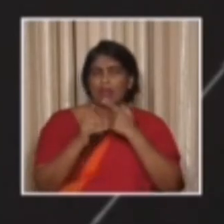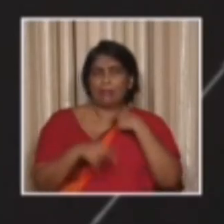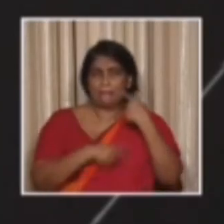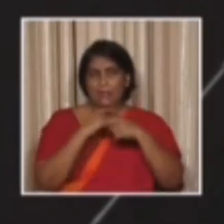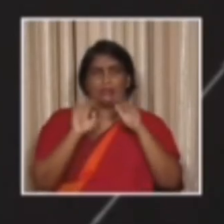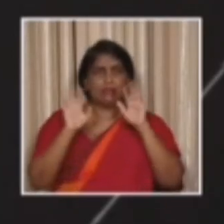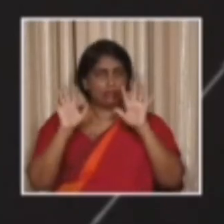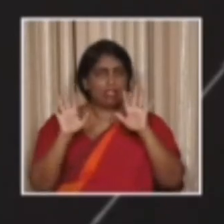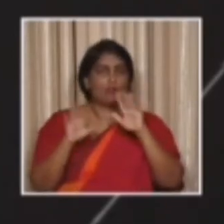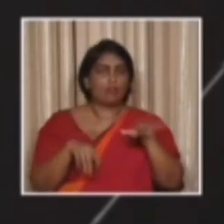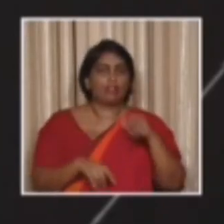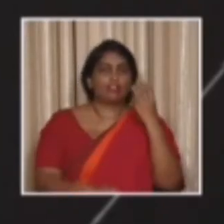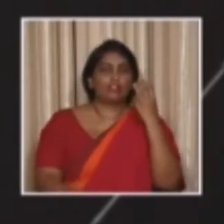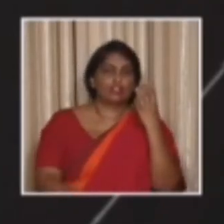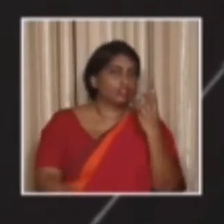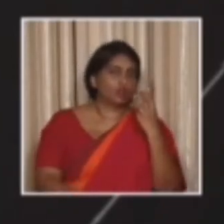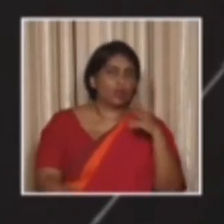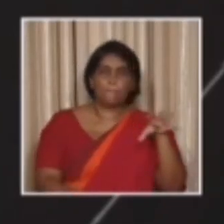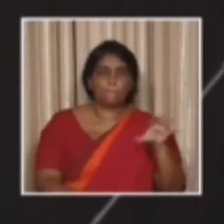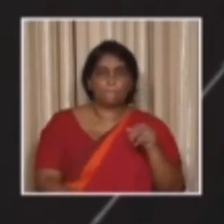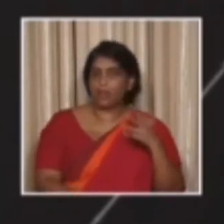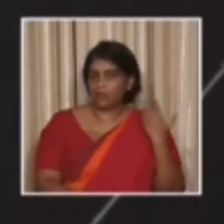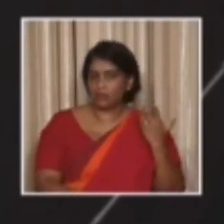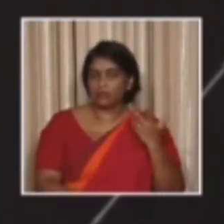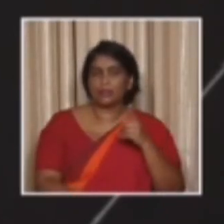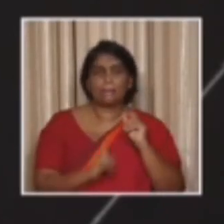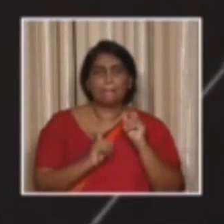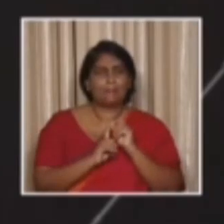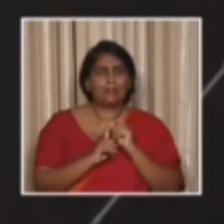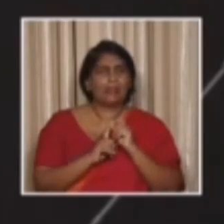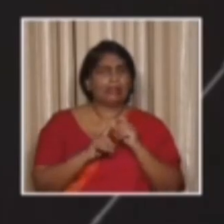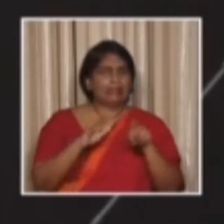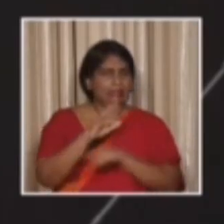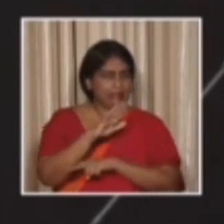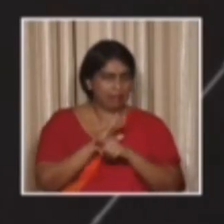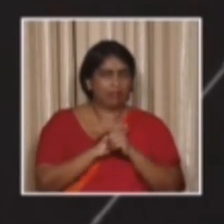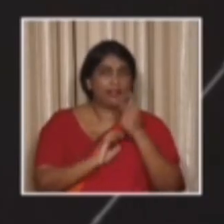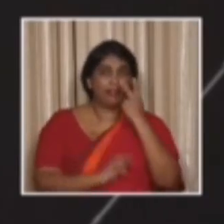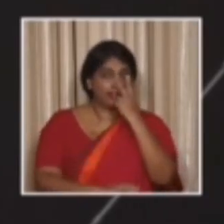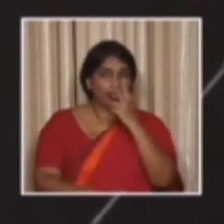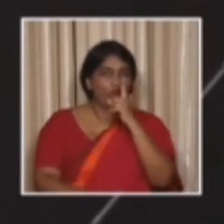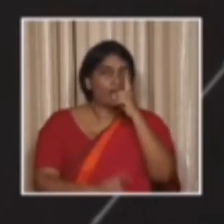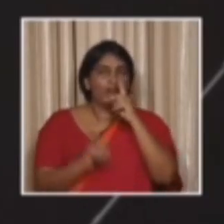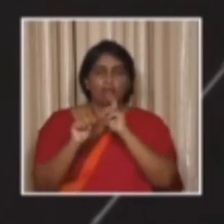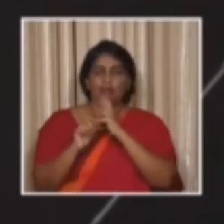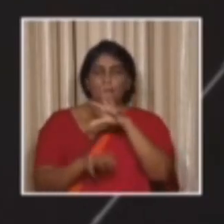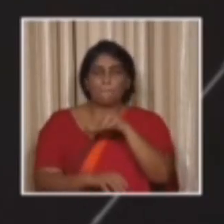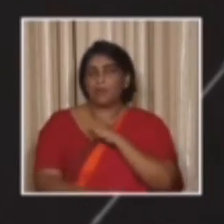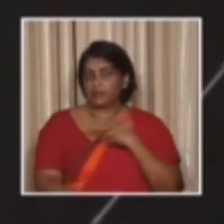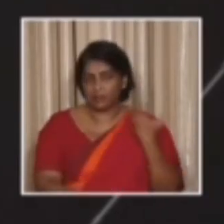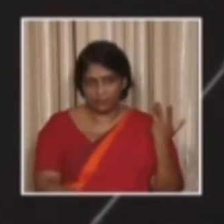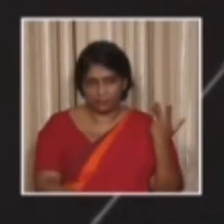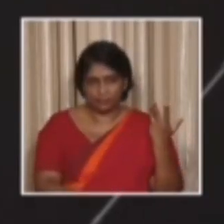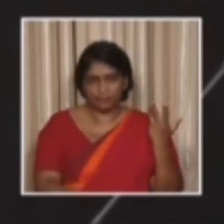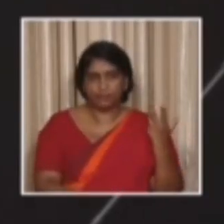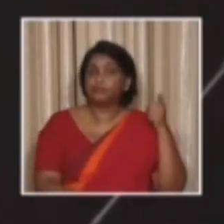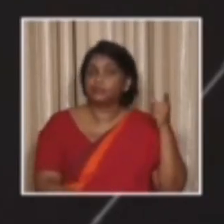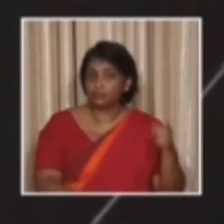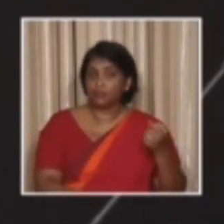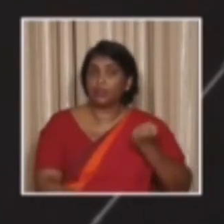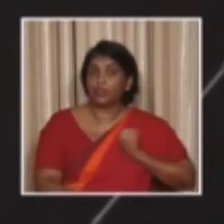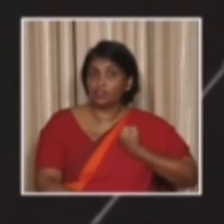அரசாங்கத்தை பாதுகாக்க ஆளும் தரப்பினர்கள் ஏற்படுவார்களாயின் 225 பாராளுமன்ற உறுப்பினர்களும்